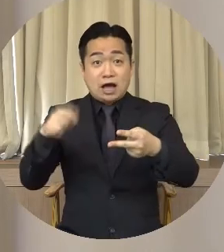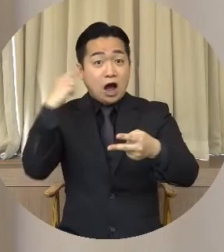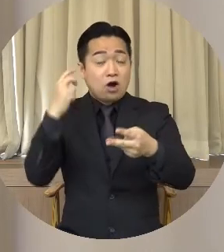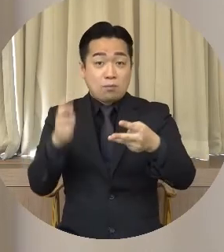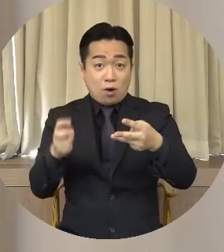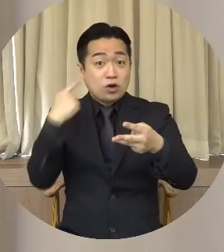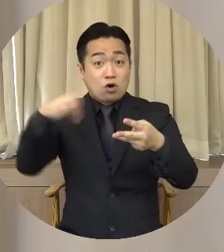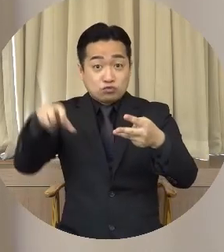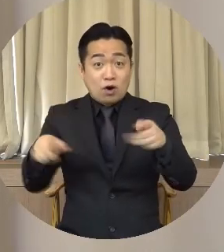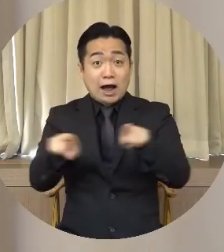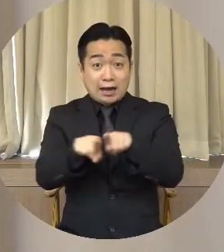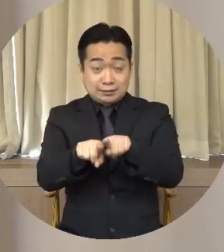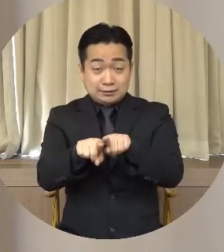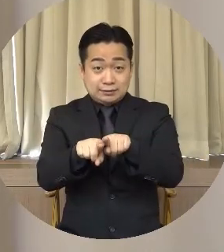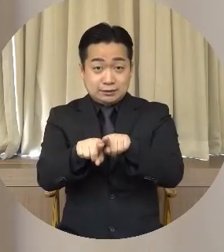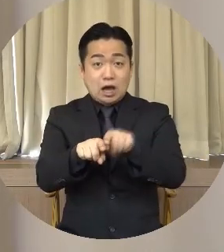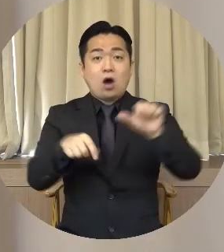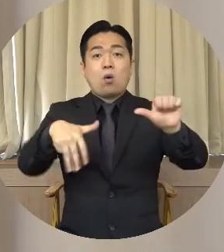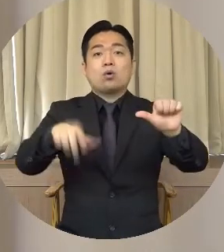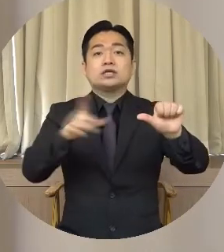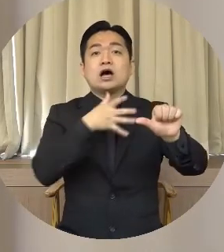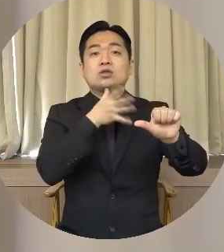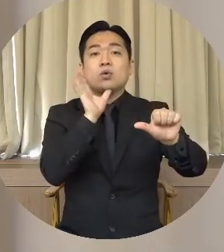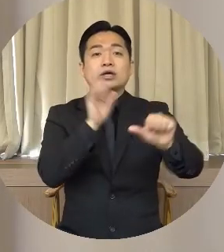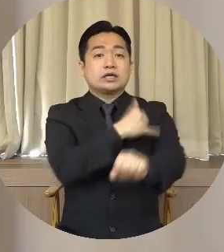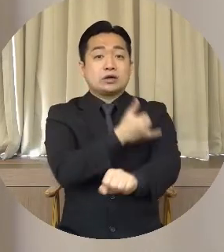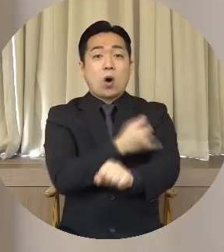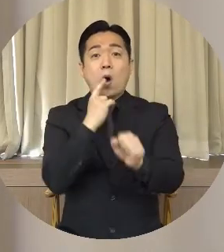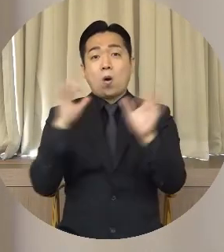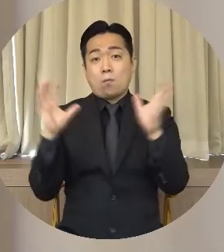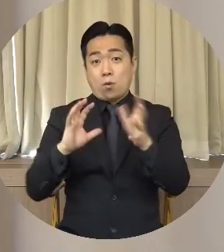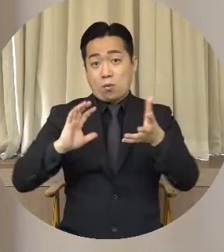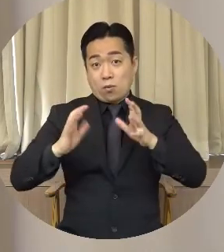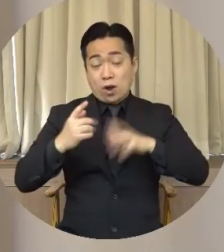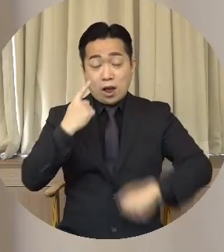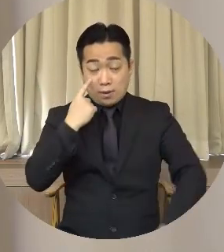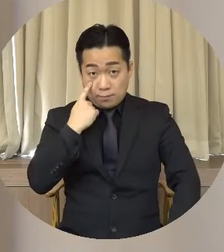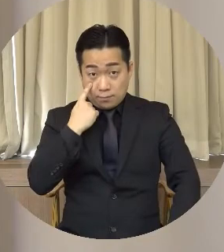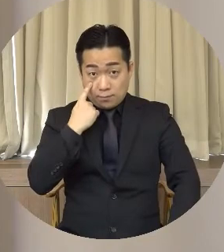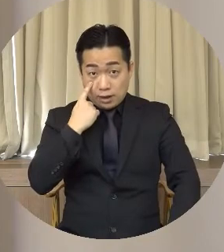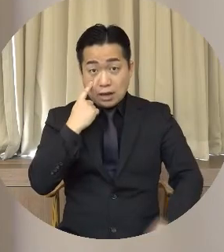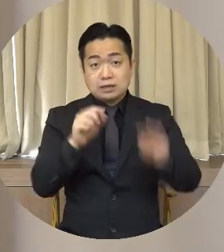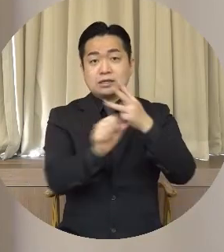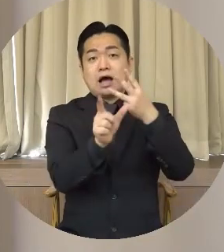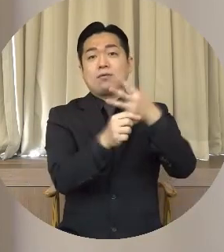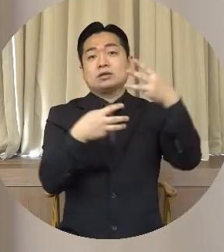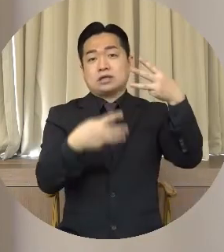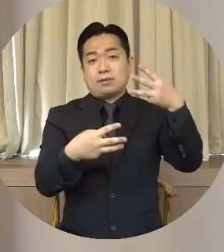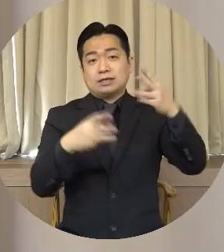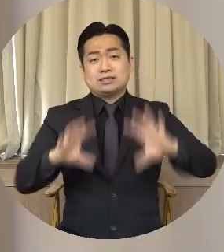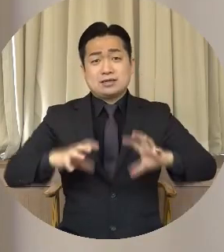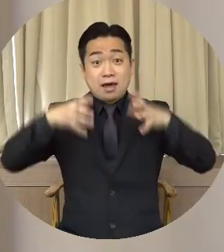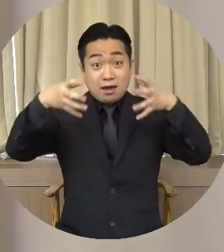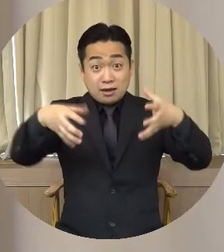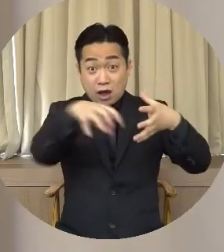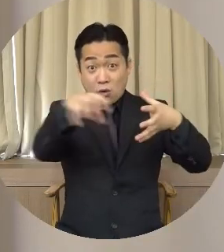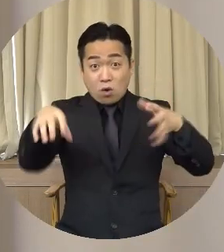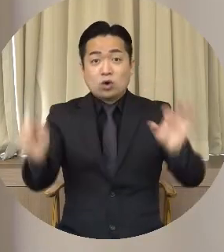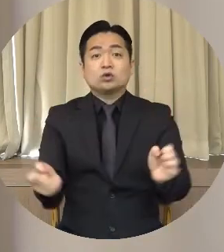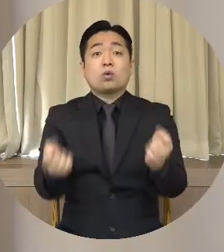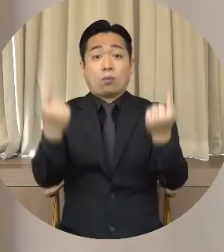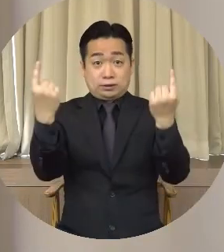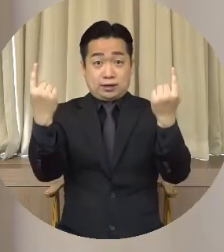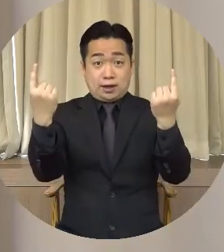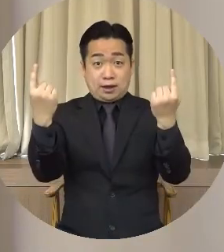등이 공동 개최하는 제5차 노인인권 포럼을 통하여 3월 3일 전 세계에서 동시에